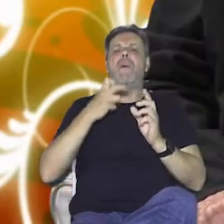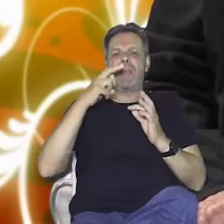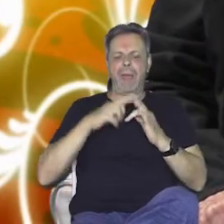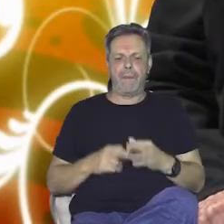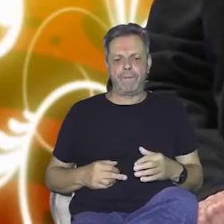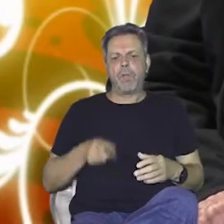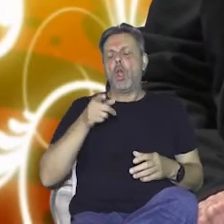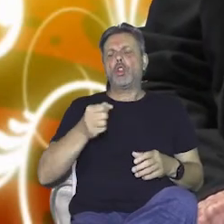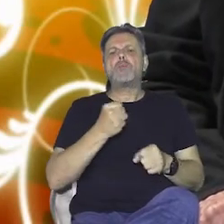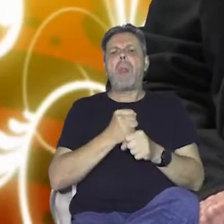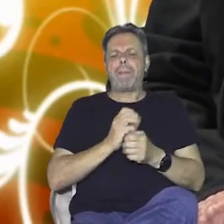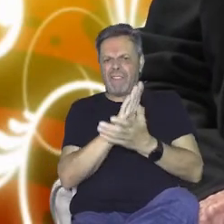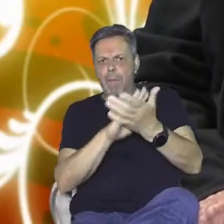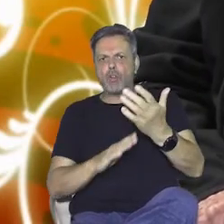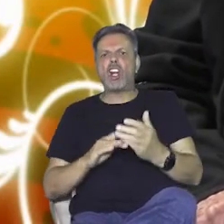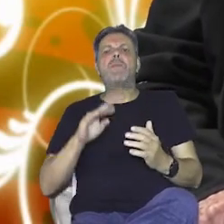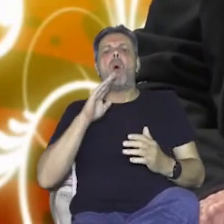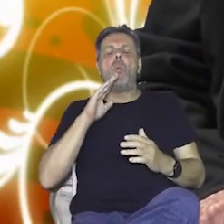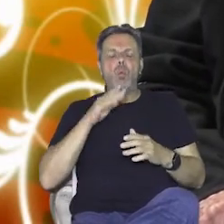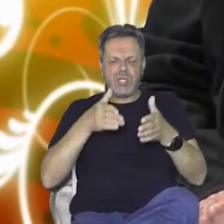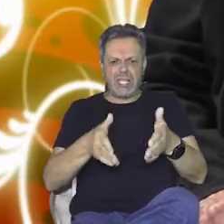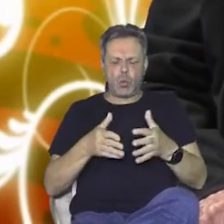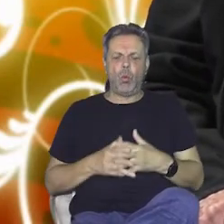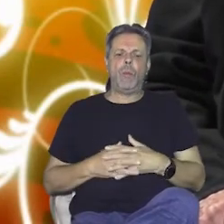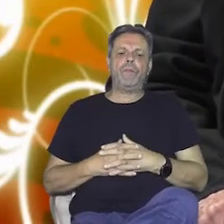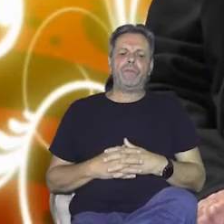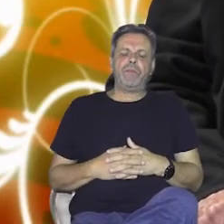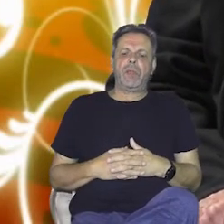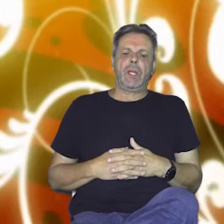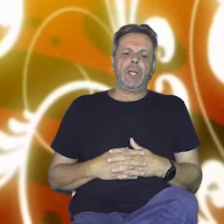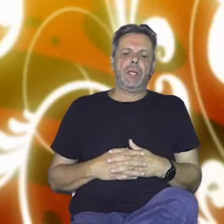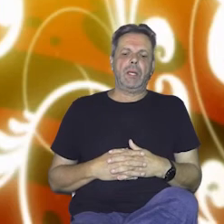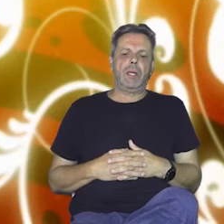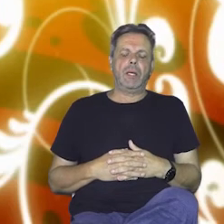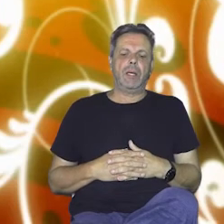Sisku pokrenuli. Tu si povezan, da, nekako i s tim tom regijom. Da.